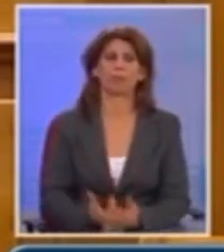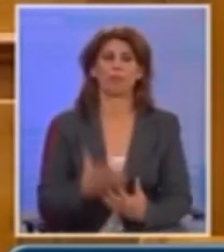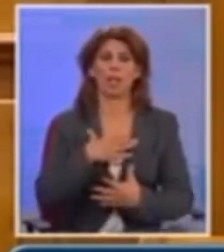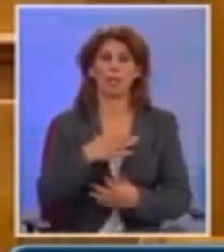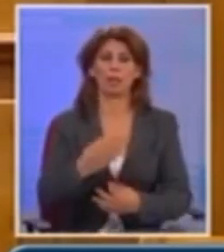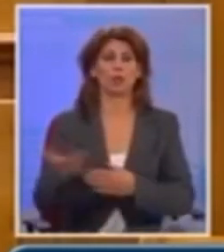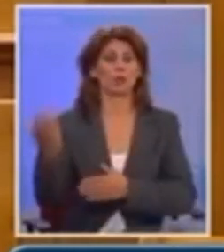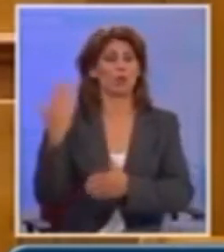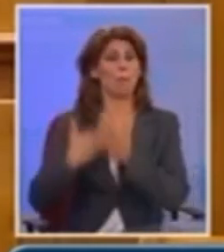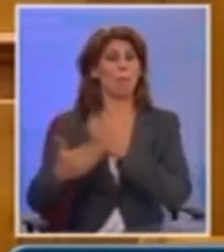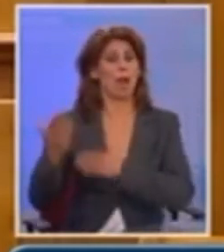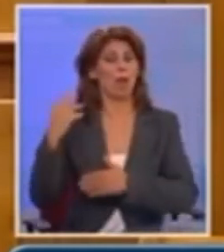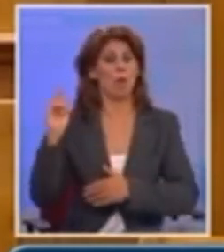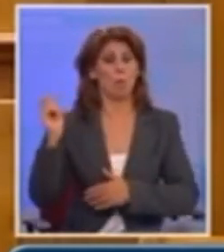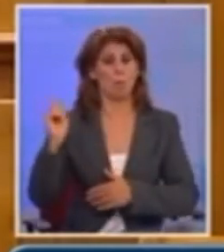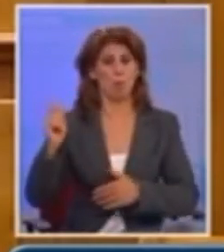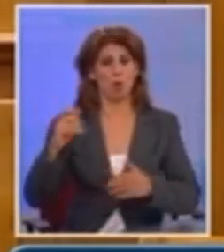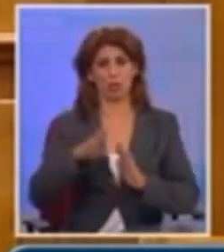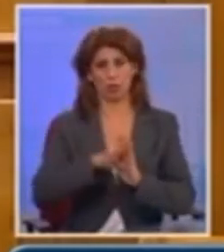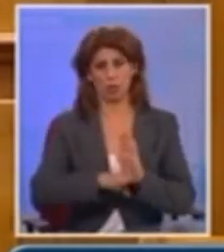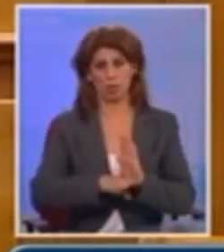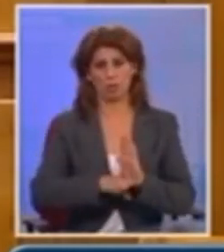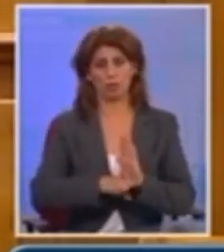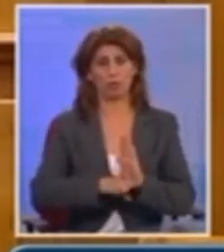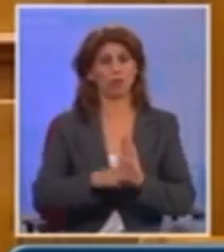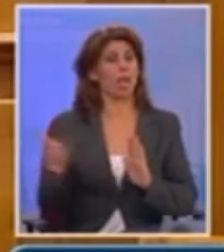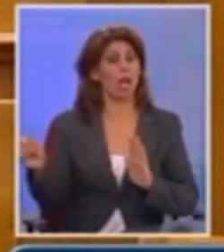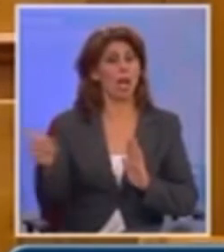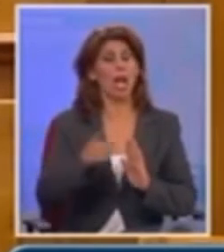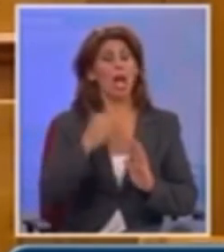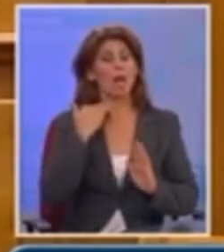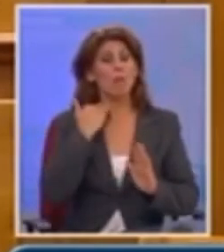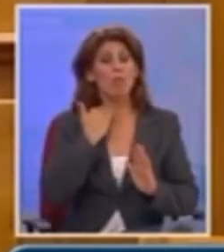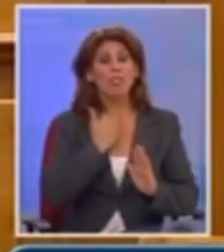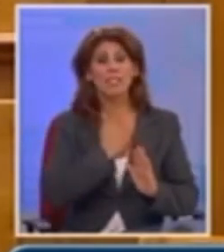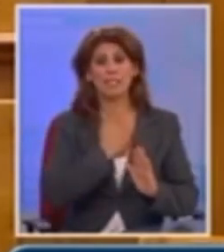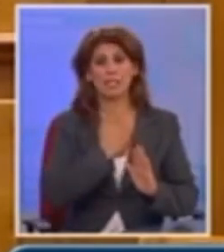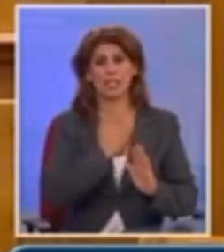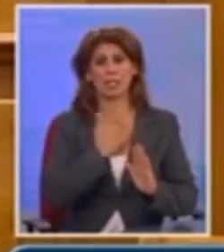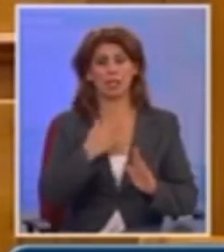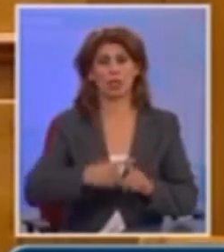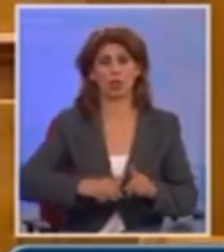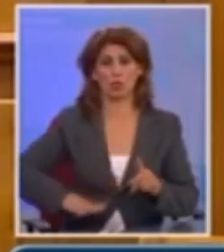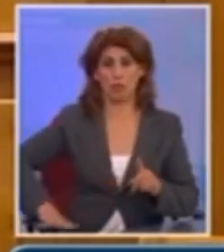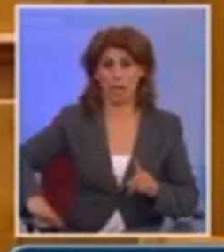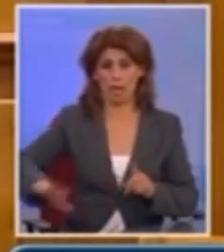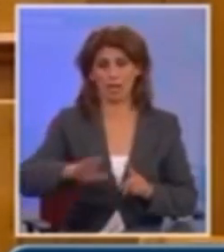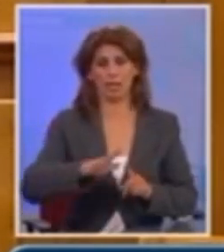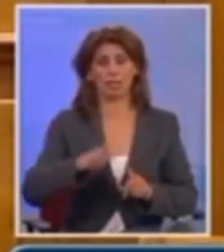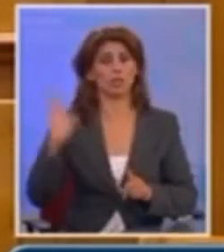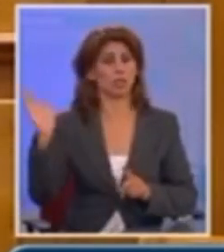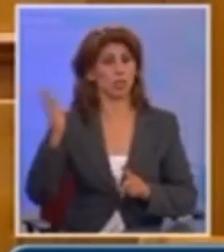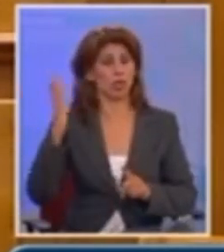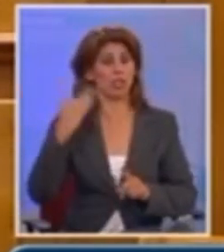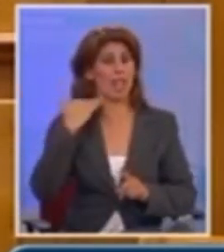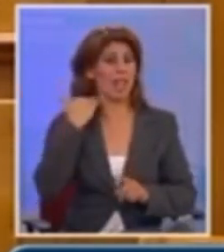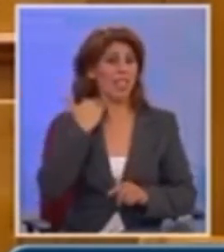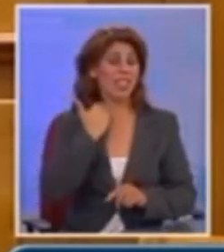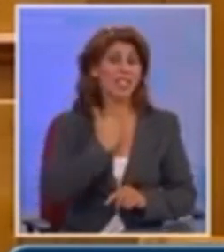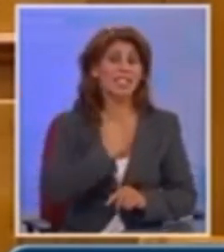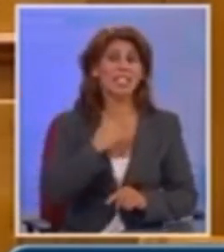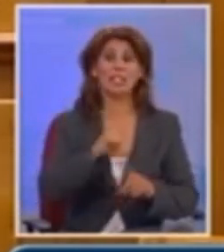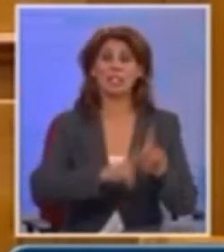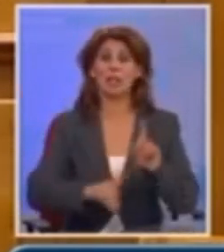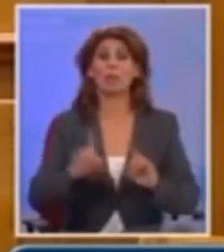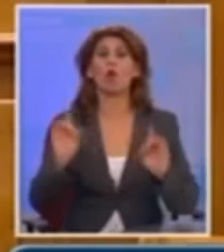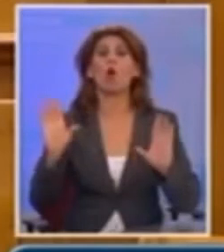εκπροσώπους του παλαιού πολιτικού συστήματος, αυτού που θυσίασε τον ελληνικό λαό, και όταν θυσιάζεις